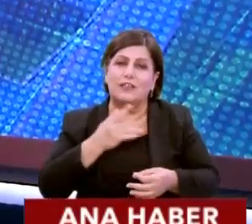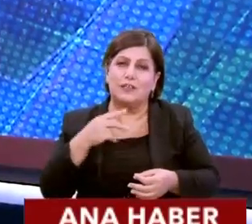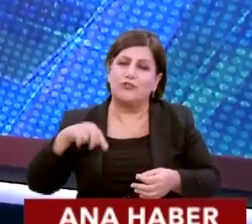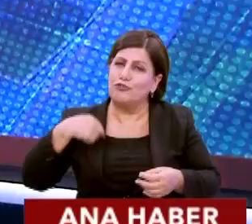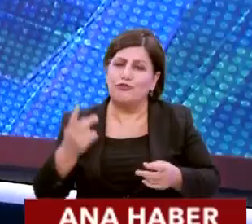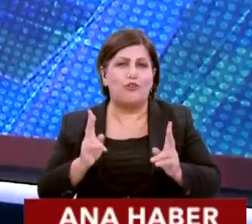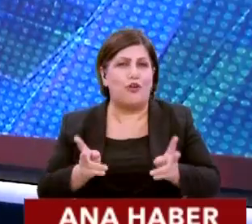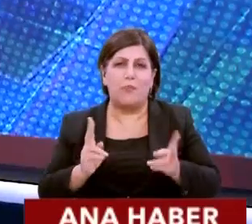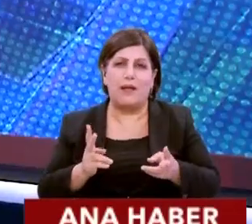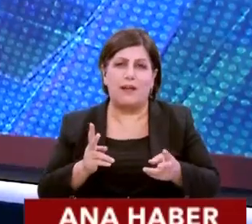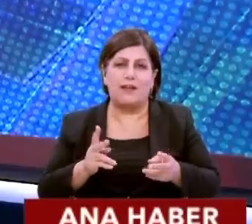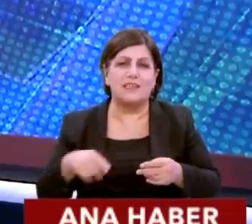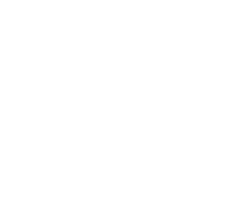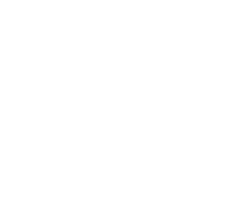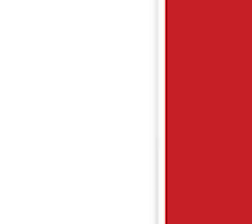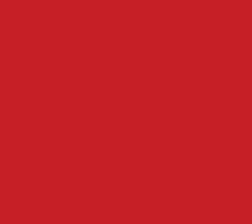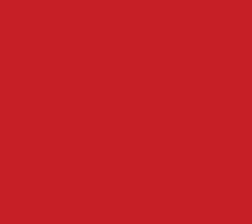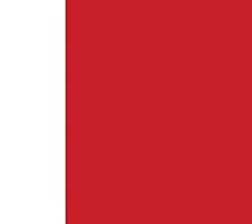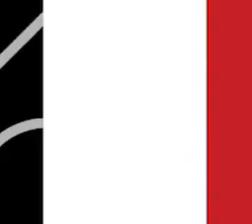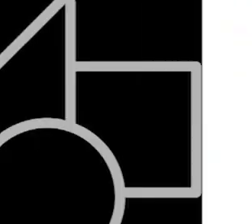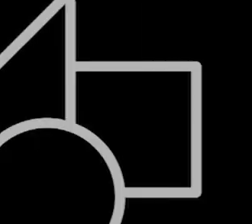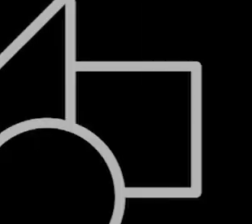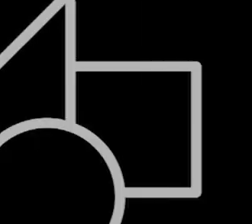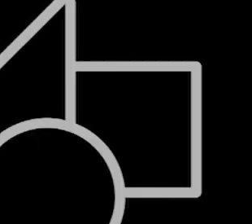biliyor musunuz size hak veriyorum